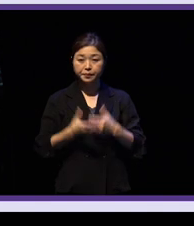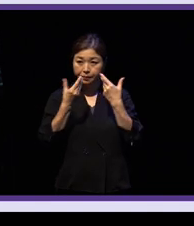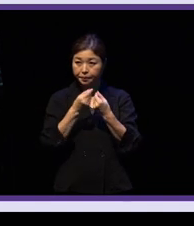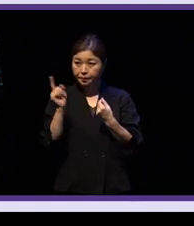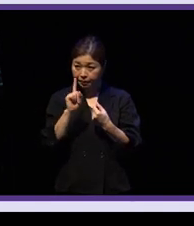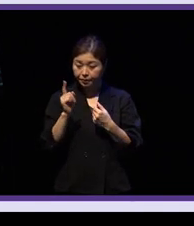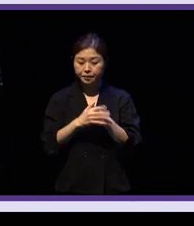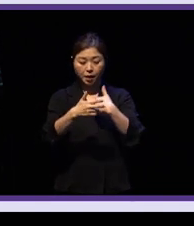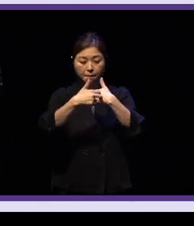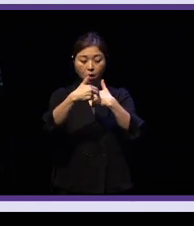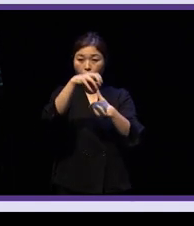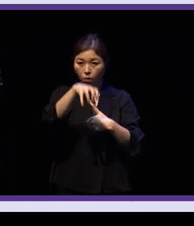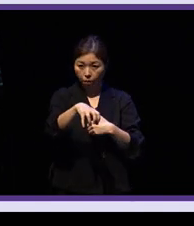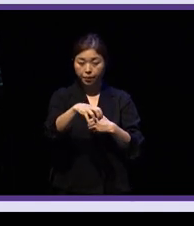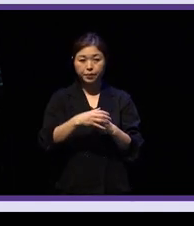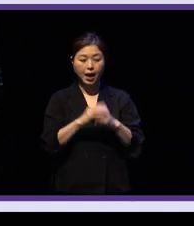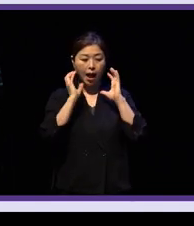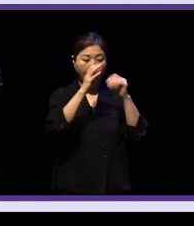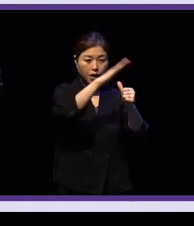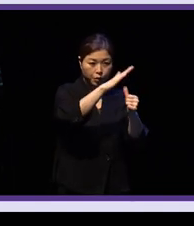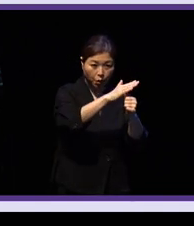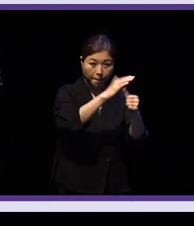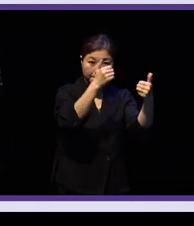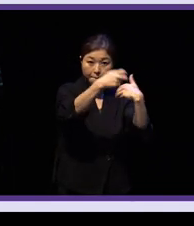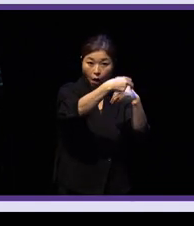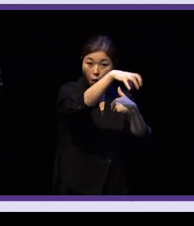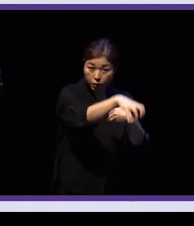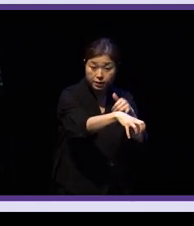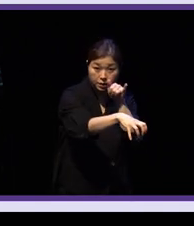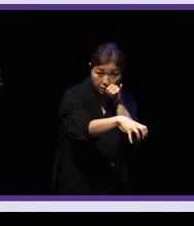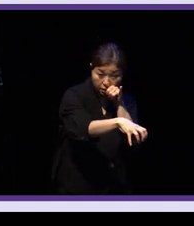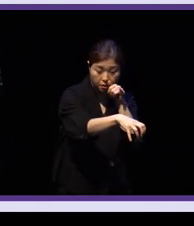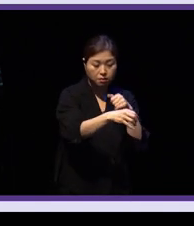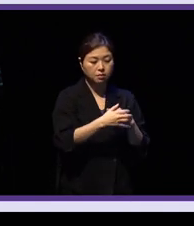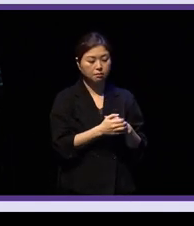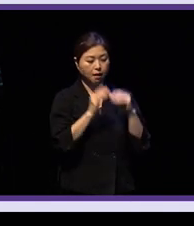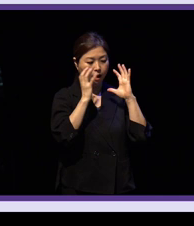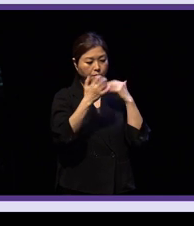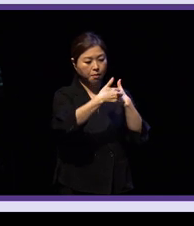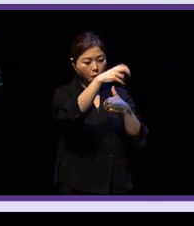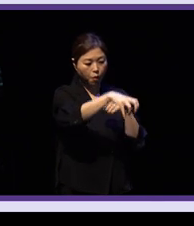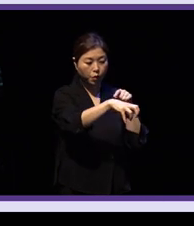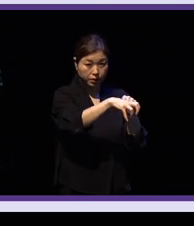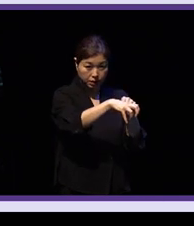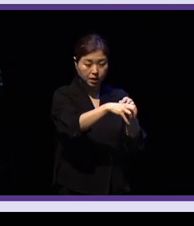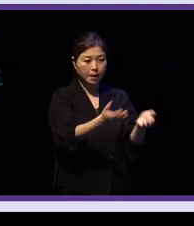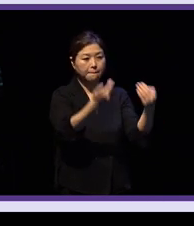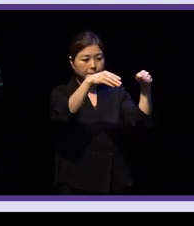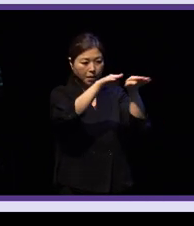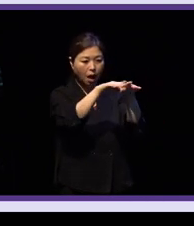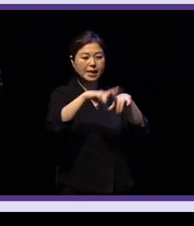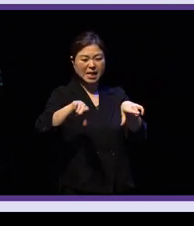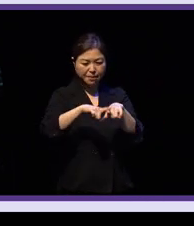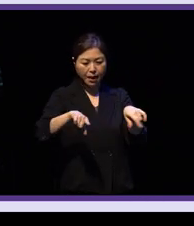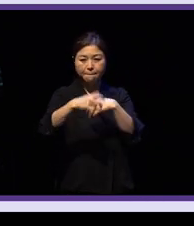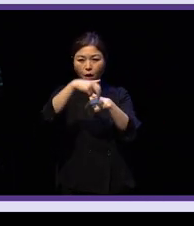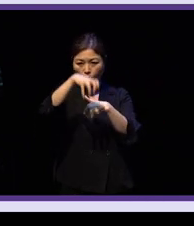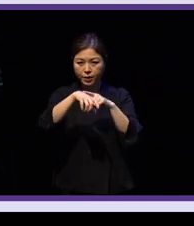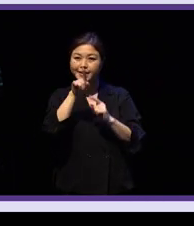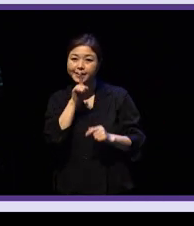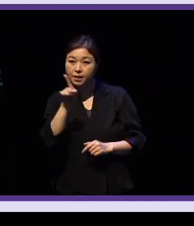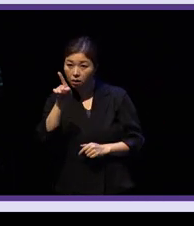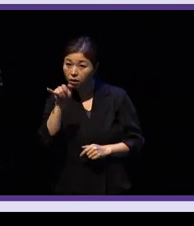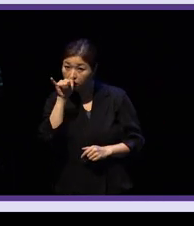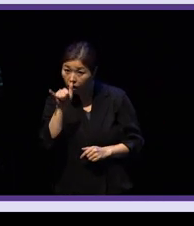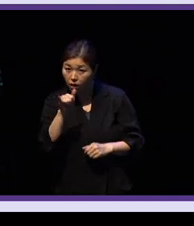같은 병원이라 하더라도 아동 어린이병원이 있지 않습니까 그런 부분들은 기존에는 병원 일반 병원을 신청을 하도록 되어